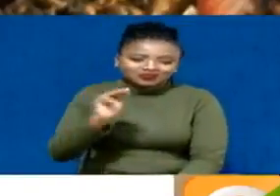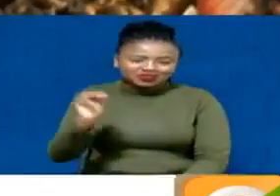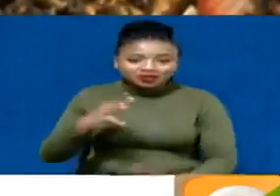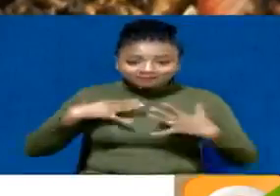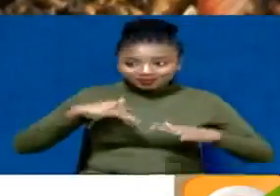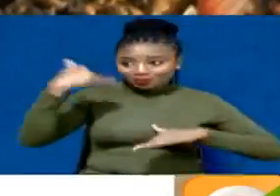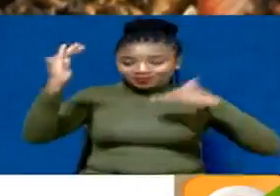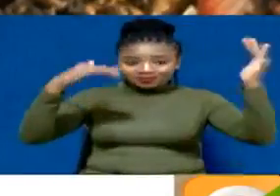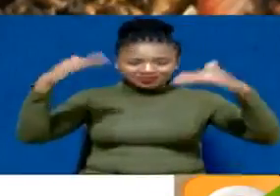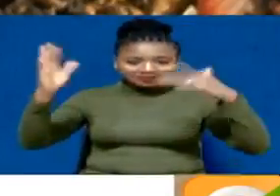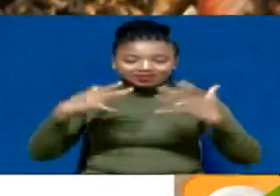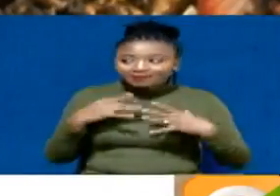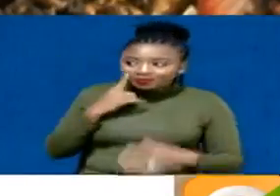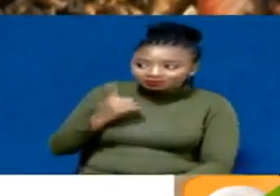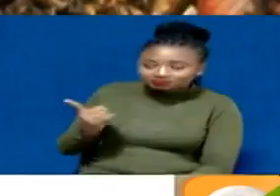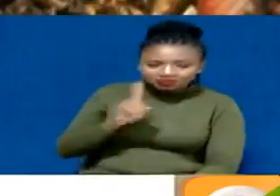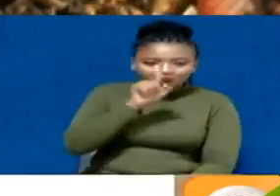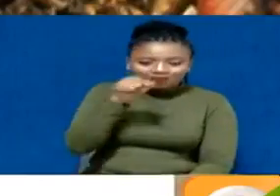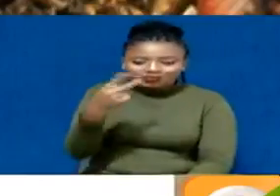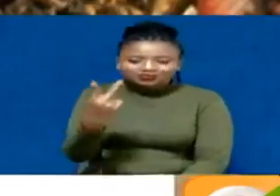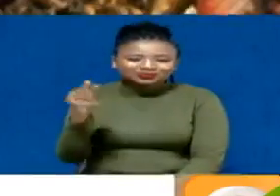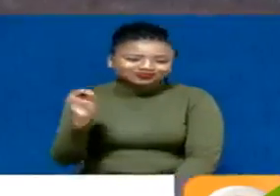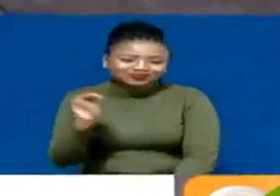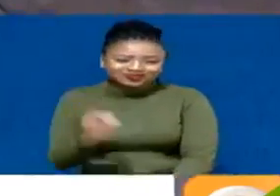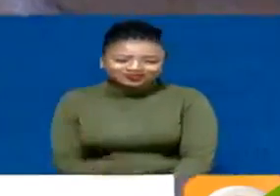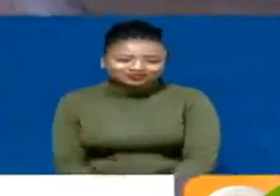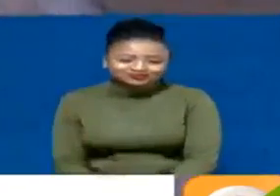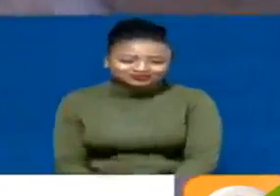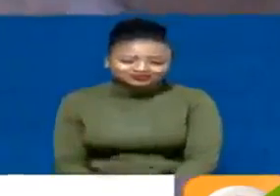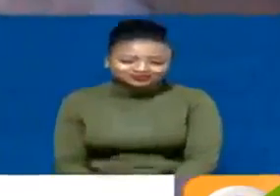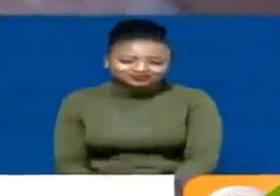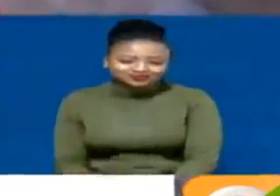na vijana walio balehe ni milioni 1.5.